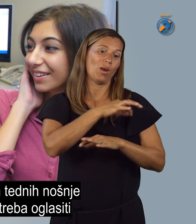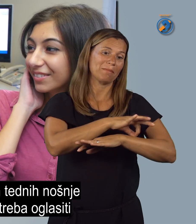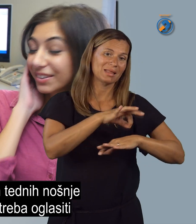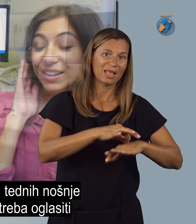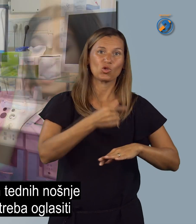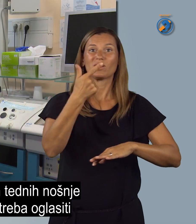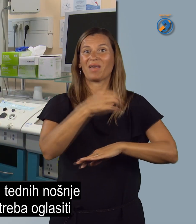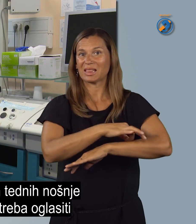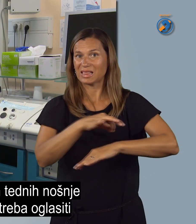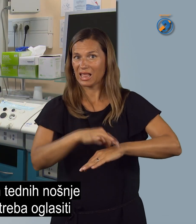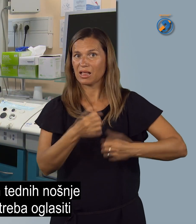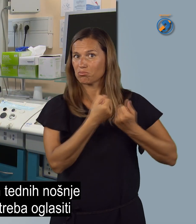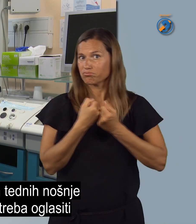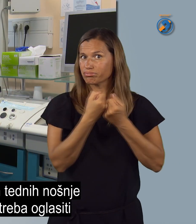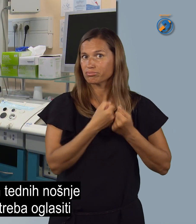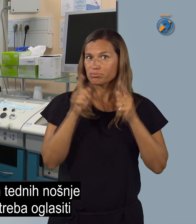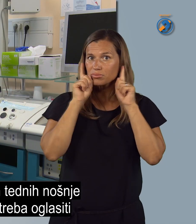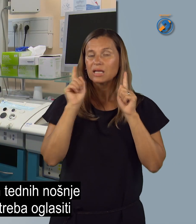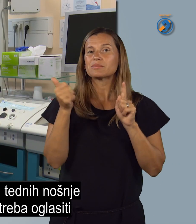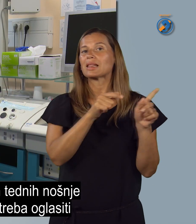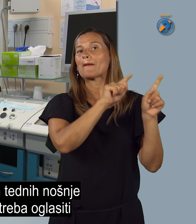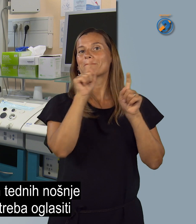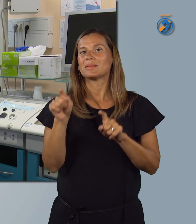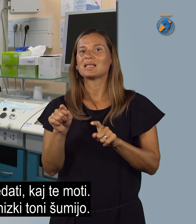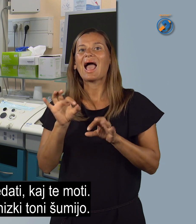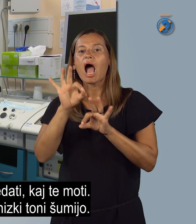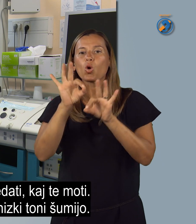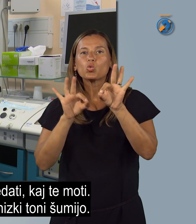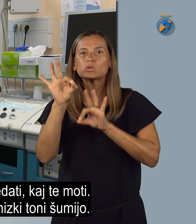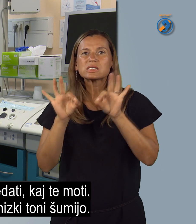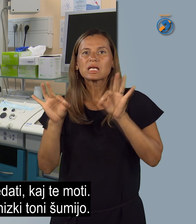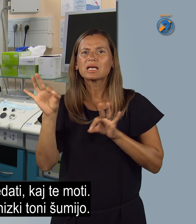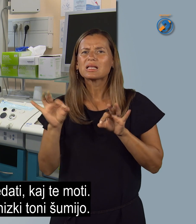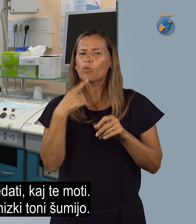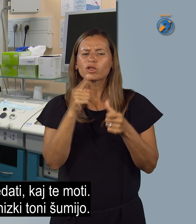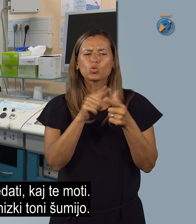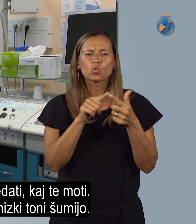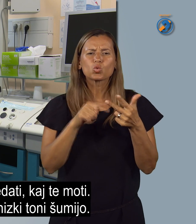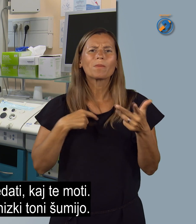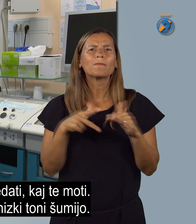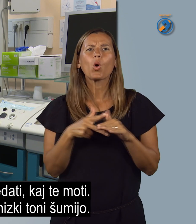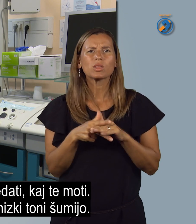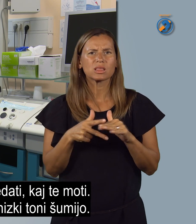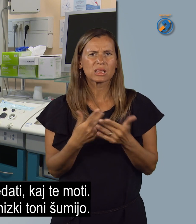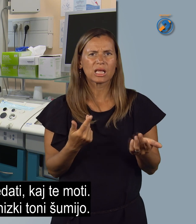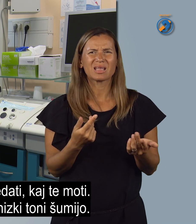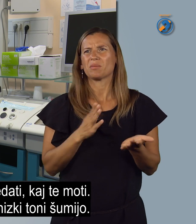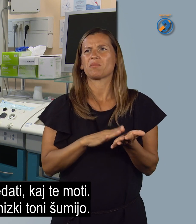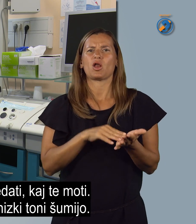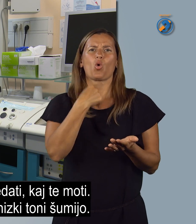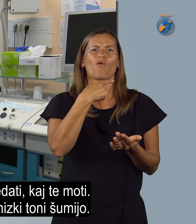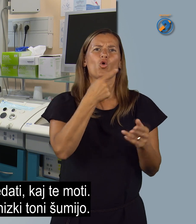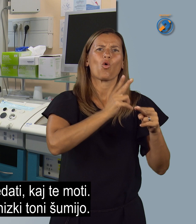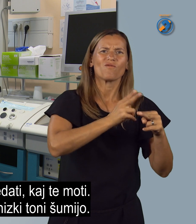nekem tednu, 2 tednih nošnje aparatov se oglasiti ponovno k akustiku in mu povedati, kaj te moti. Govor